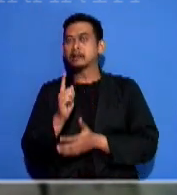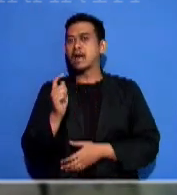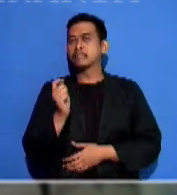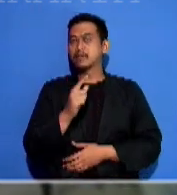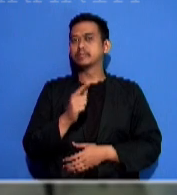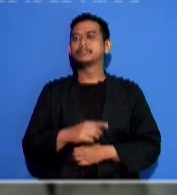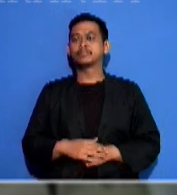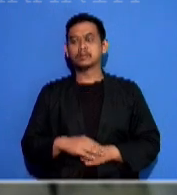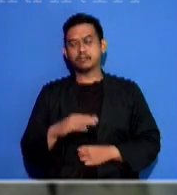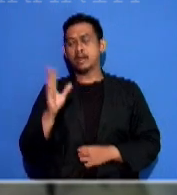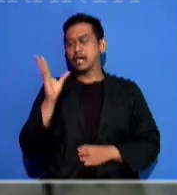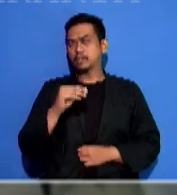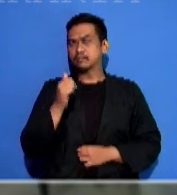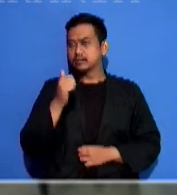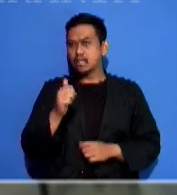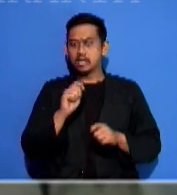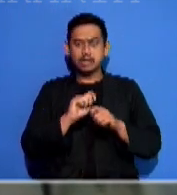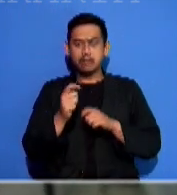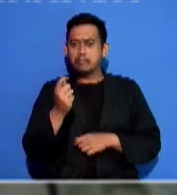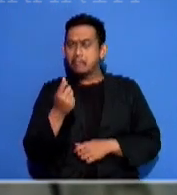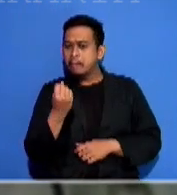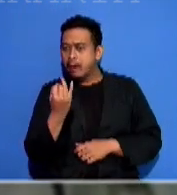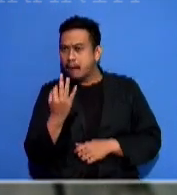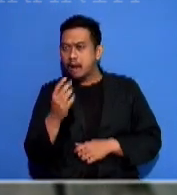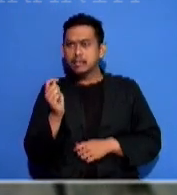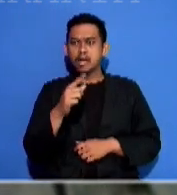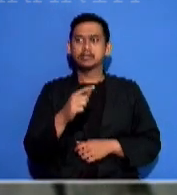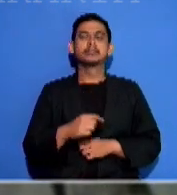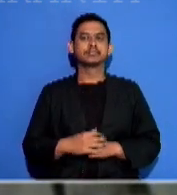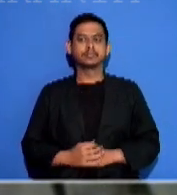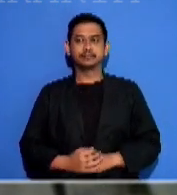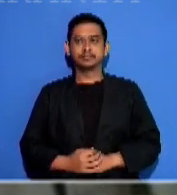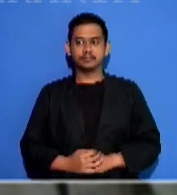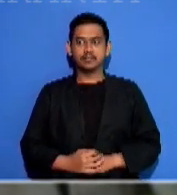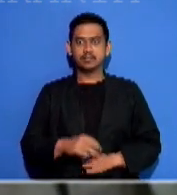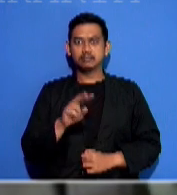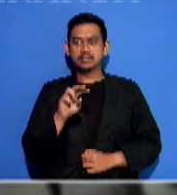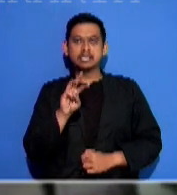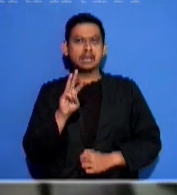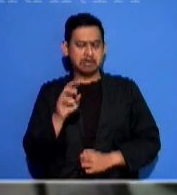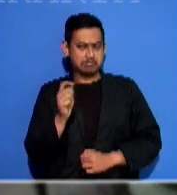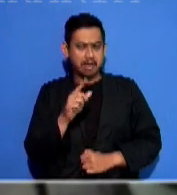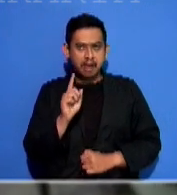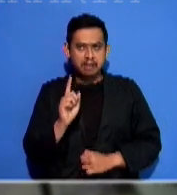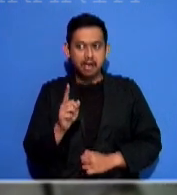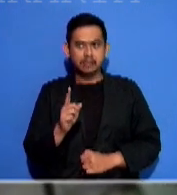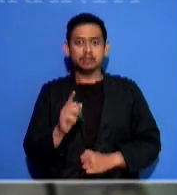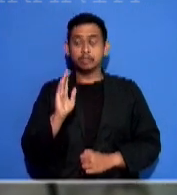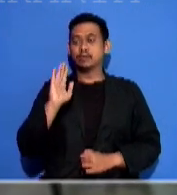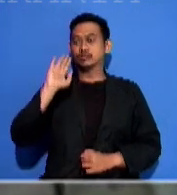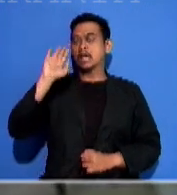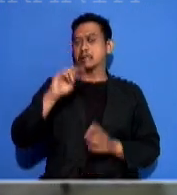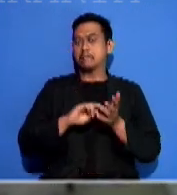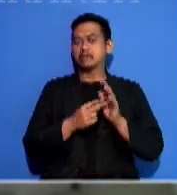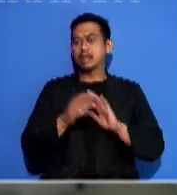tanggal 23, bejang panene tanggal 23 Mei. Dose panjenengan mangke